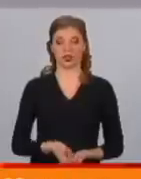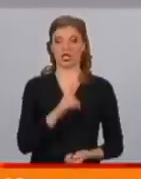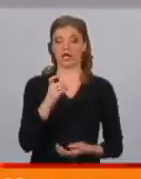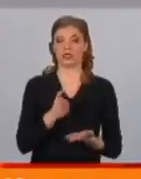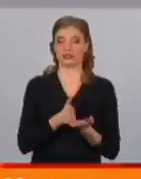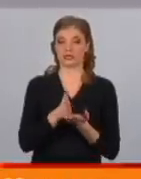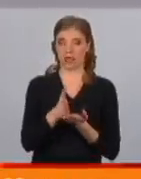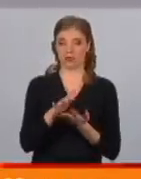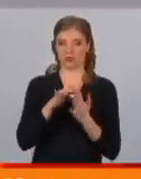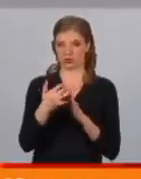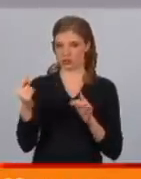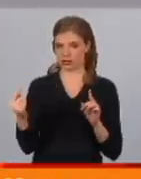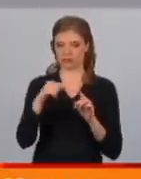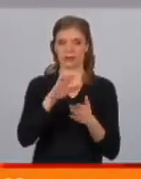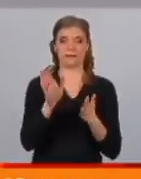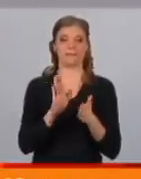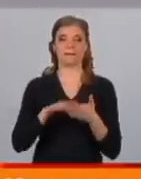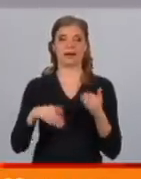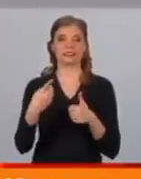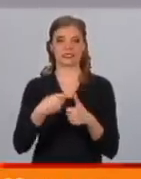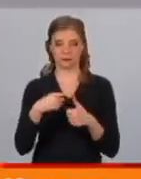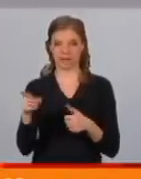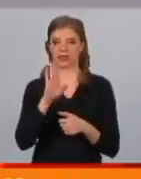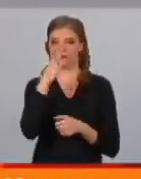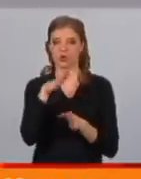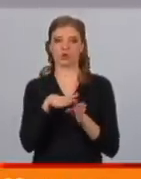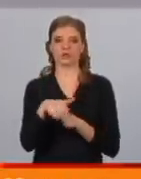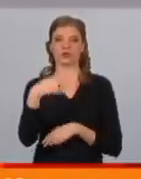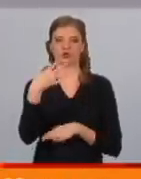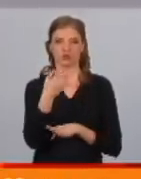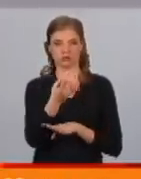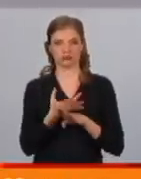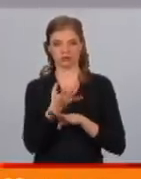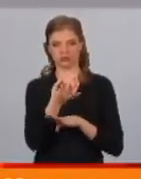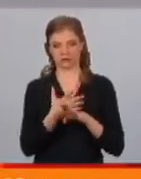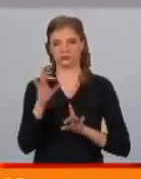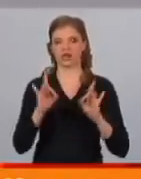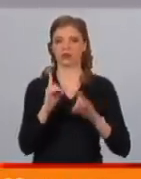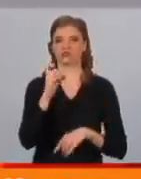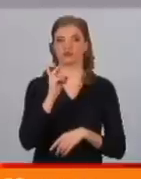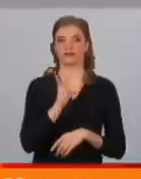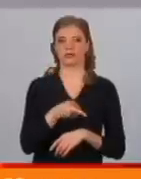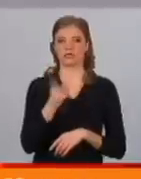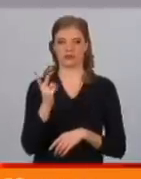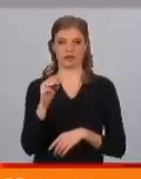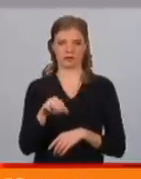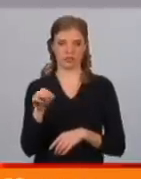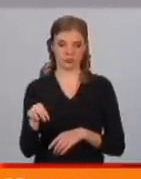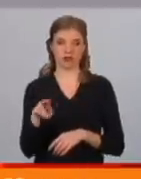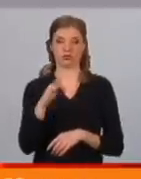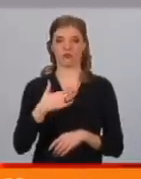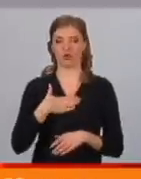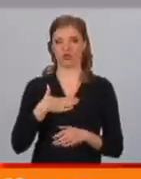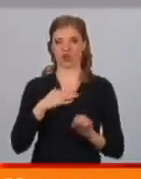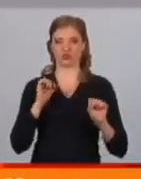напрямку окупованого села Безіменне ворог здійснив 40 залпів з артилерії калібру 122 мм по